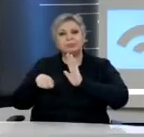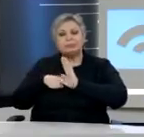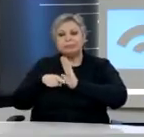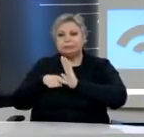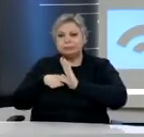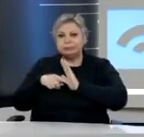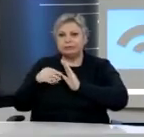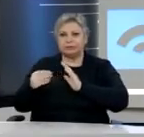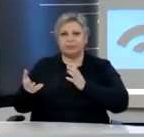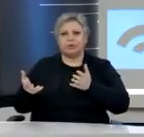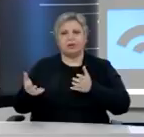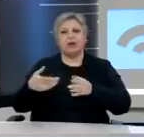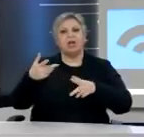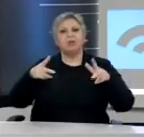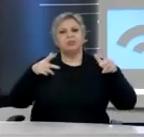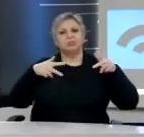Κυβερνήσεις πράγματι κουρελού και ζόμπι,